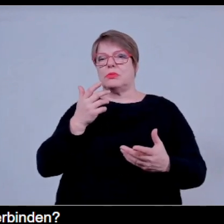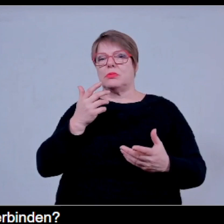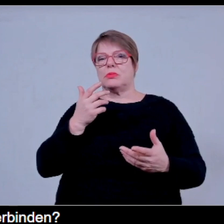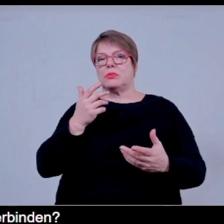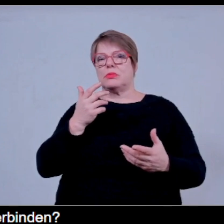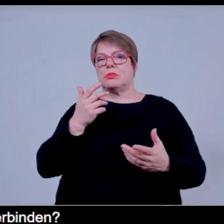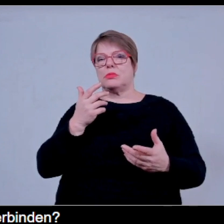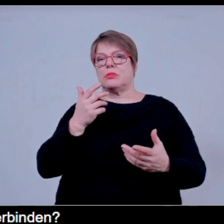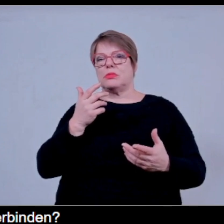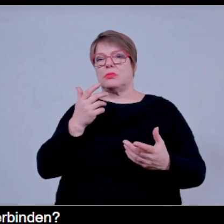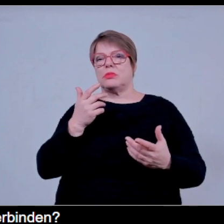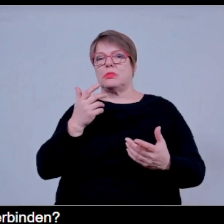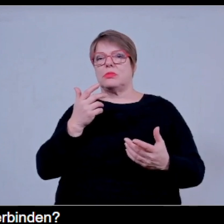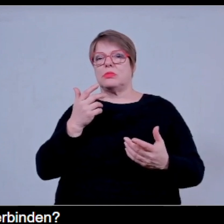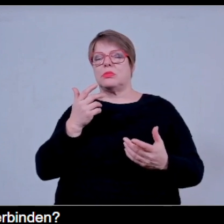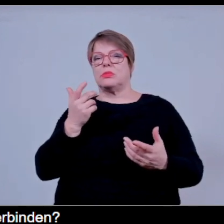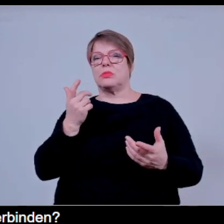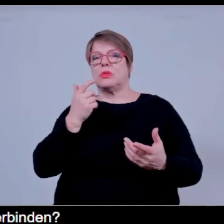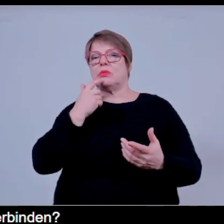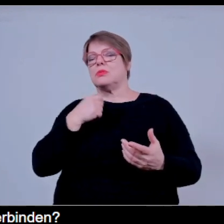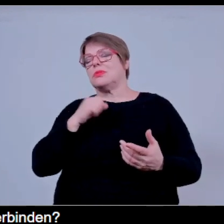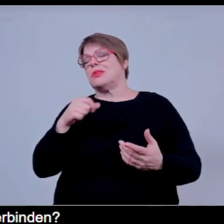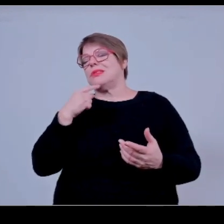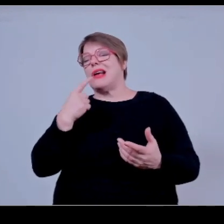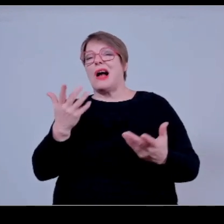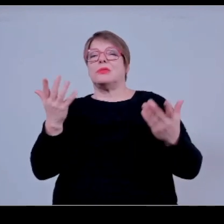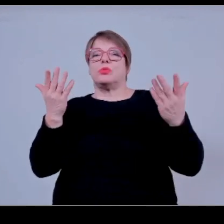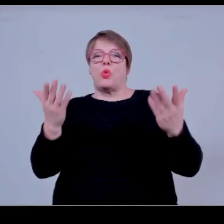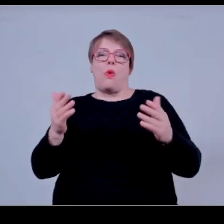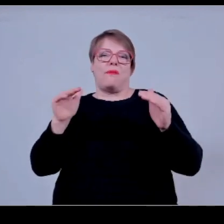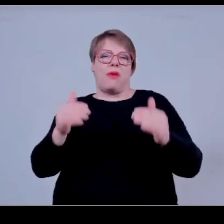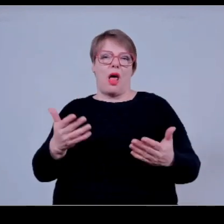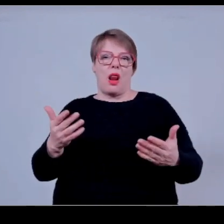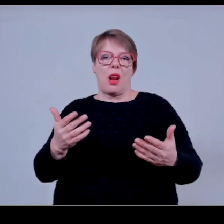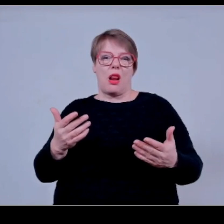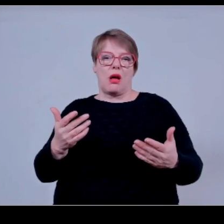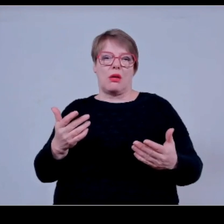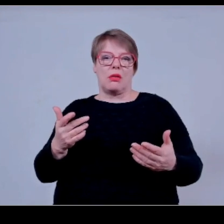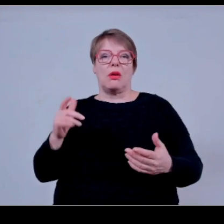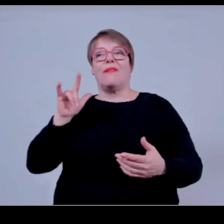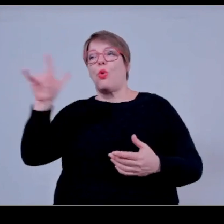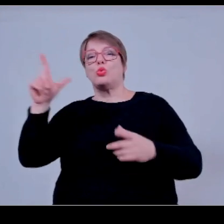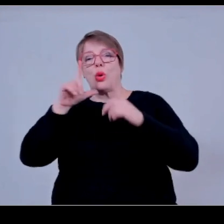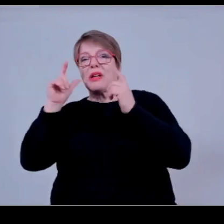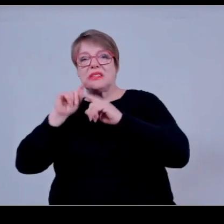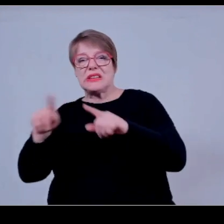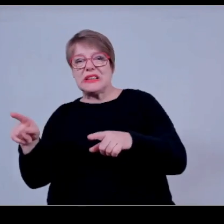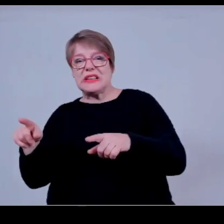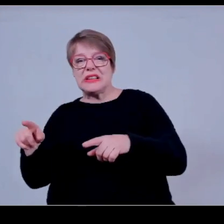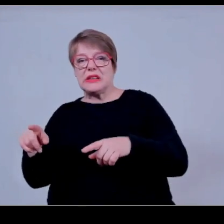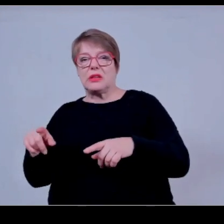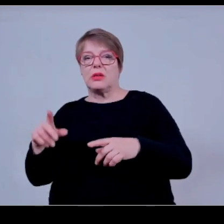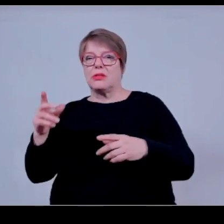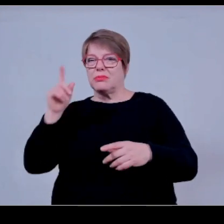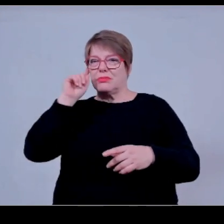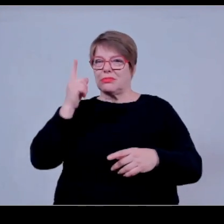irgendwo nicht mehr schlüssig und plausibel gewesen ist aus meiner Sicht. Deswegen haben wir jetzt an der Schnittstelle, dass unsere Verordnung